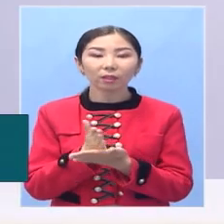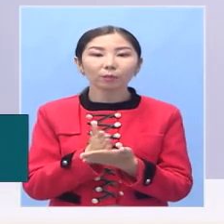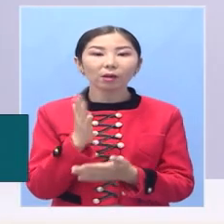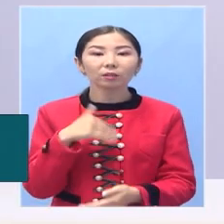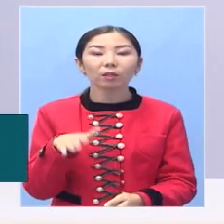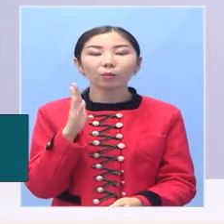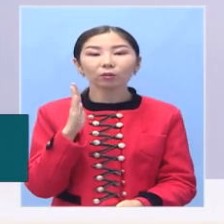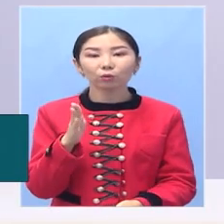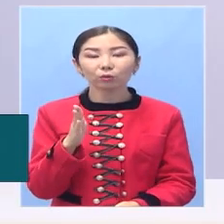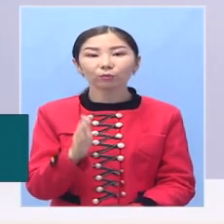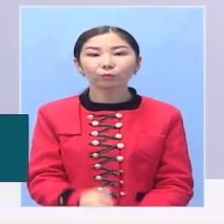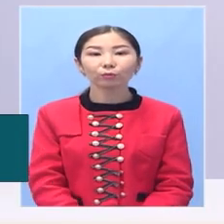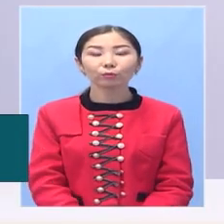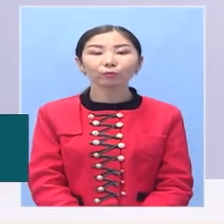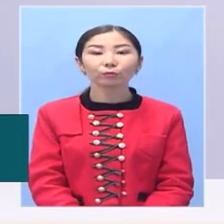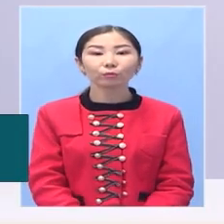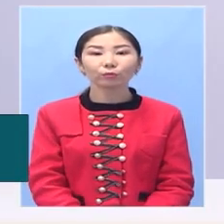қайта жаңғыртып, әрине. Олған да сол жаңағы